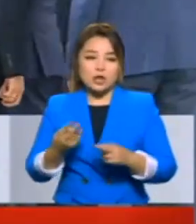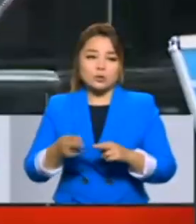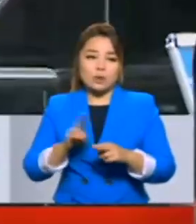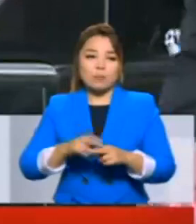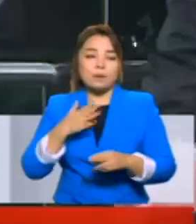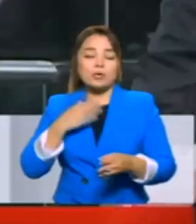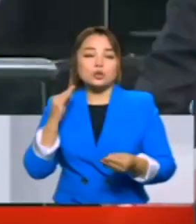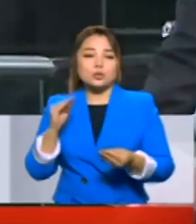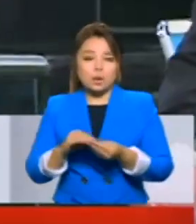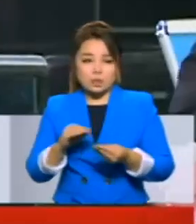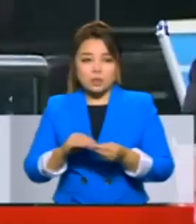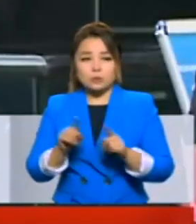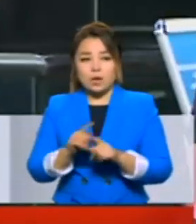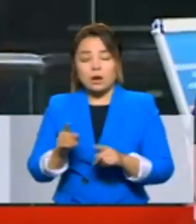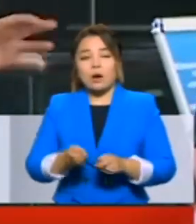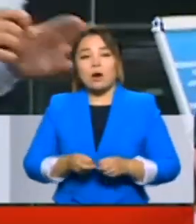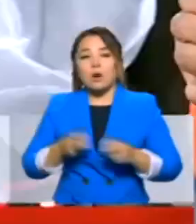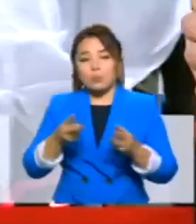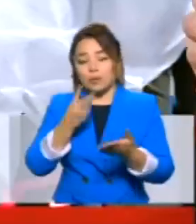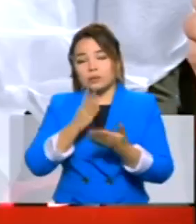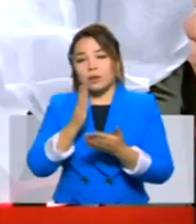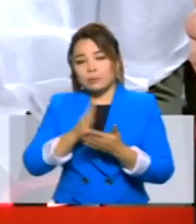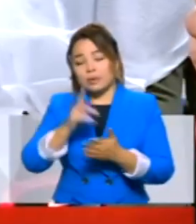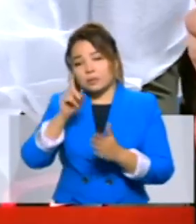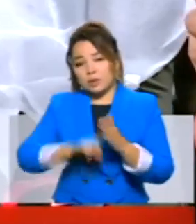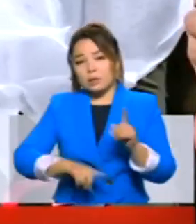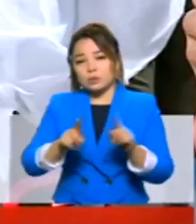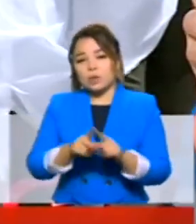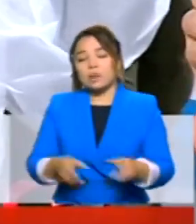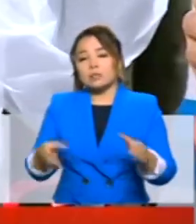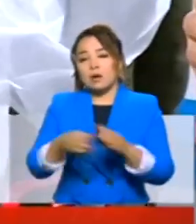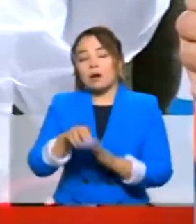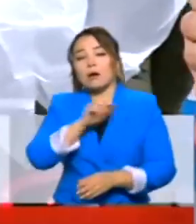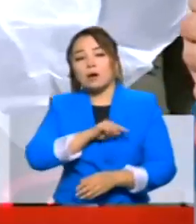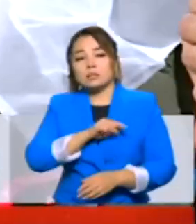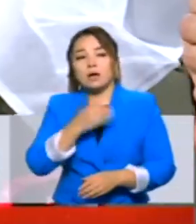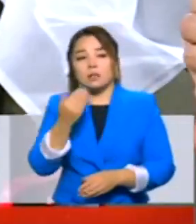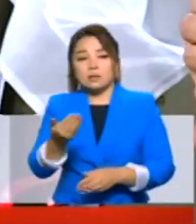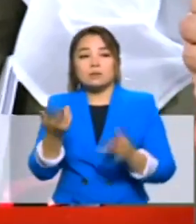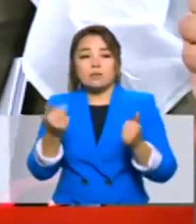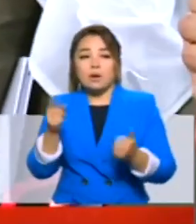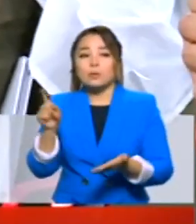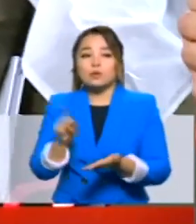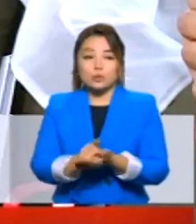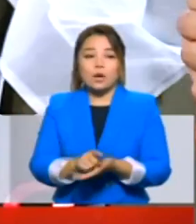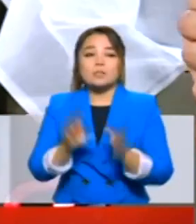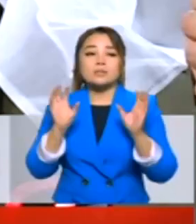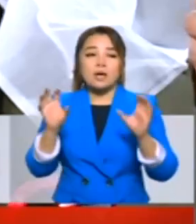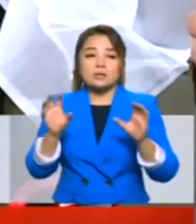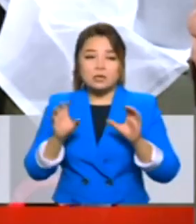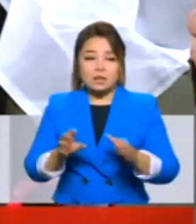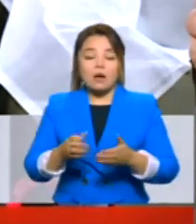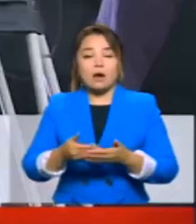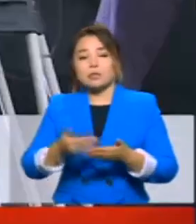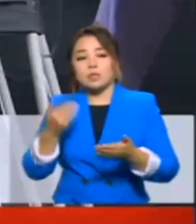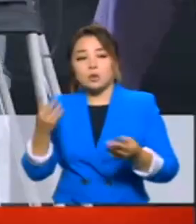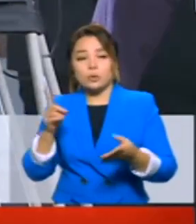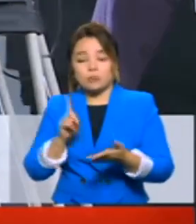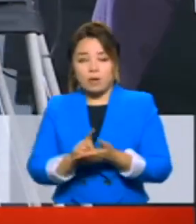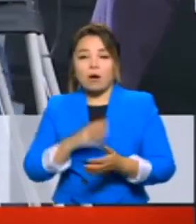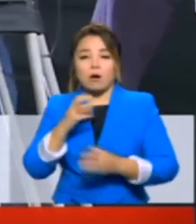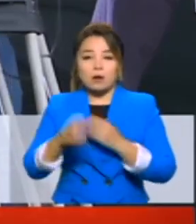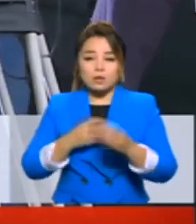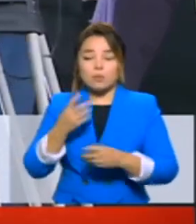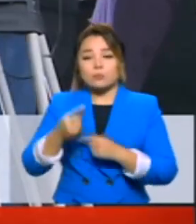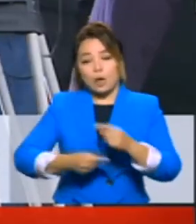біздің тұрақтылығымызға қауіп төндіретін болса, діни деструктив ағымның әрекеттері, онда әрине оны міндетті түрде заңмен алдын алуымыз керек.